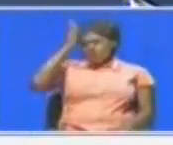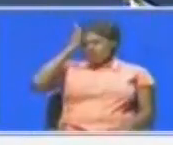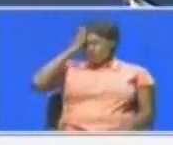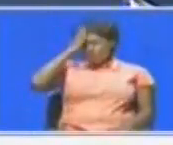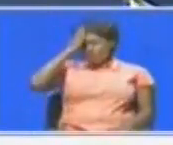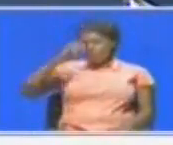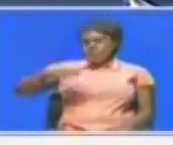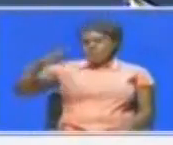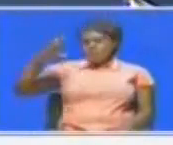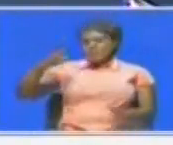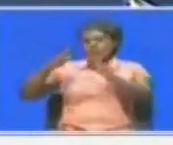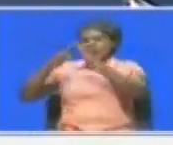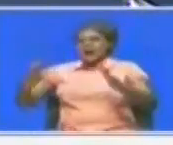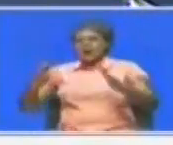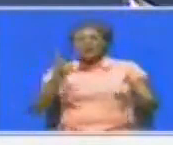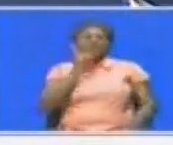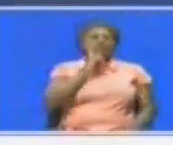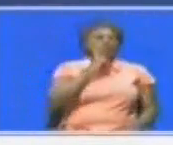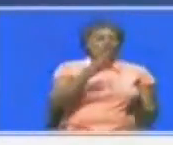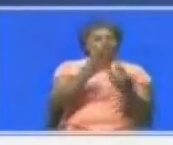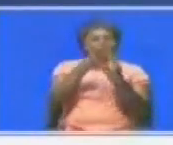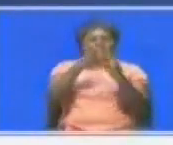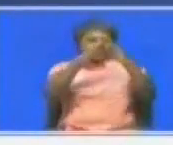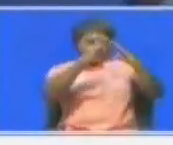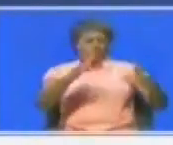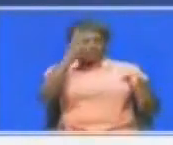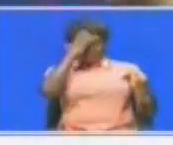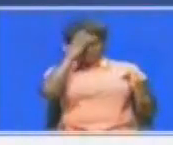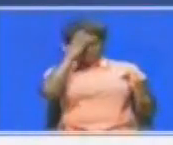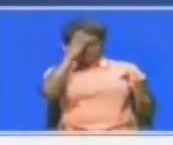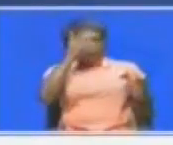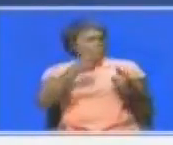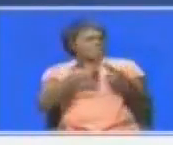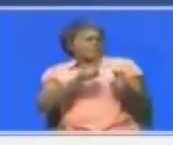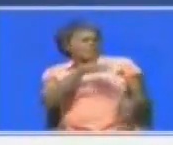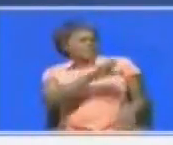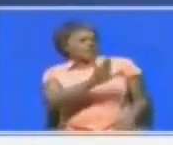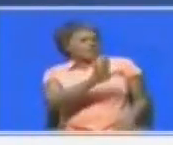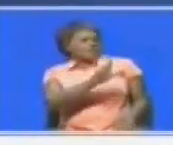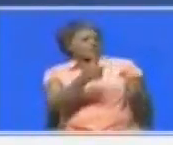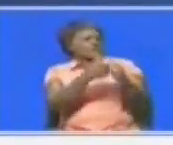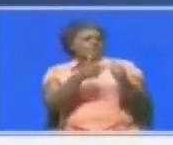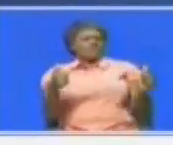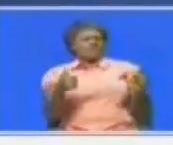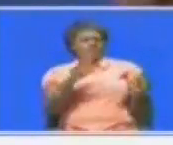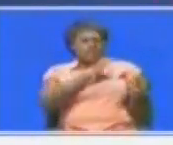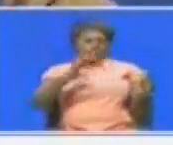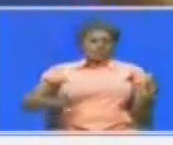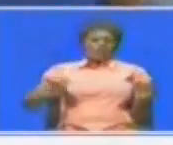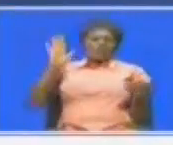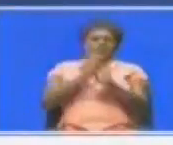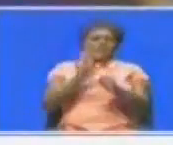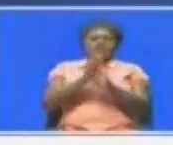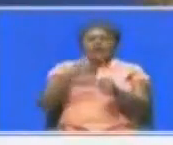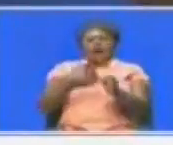nyumba kubwa, kesho kwa nyumba ndogo, kesho kwa nyumba katikati, mtu anajua uko kwa fulani. Lakini nyinyi mnakatazwa, ndio maana Wakristo wengi wako na